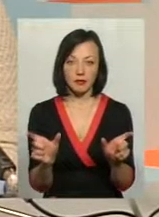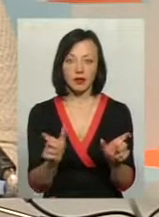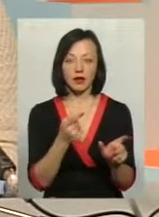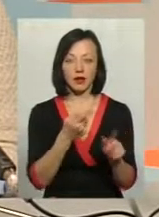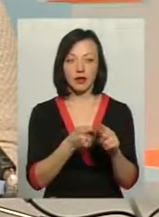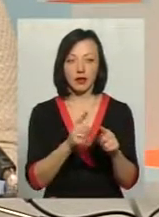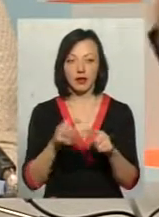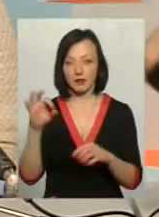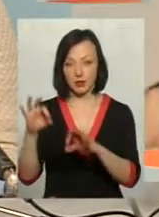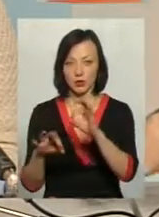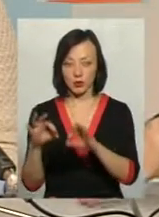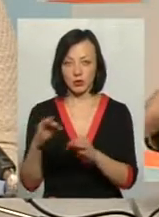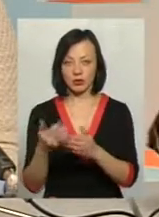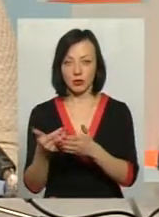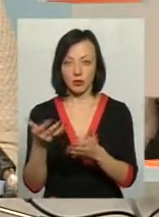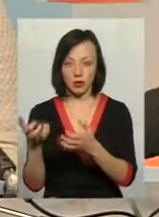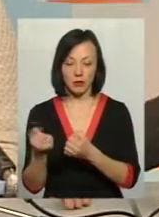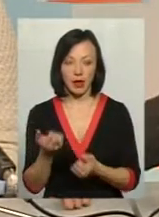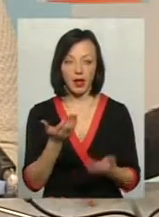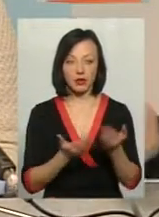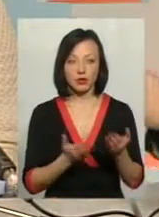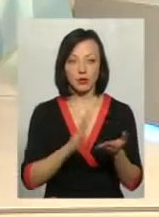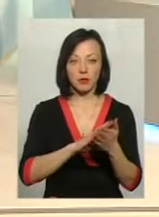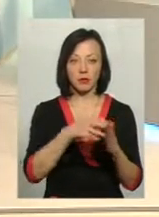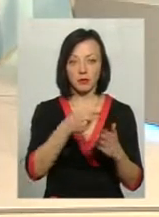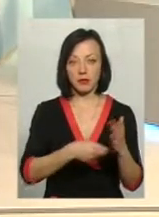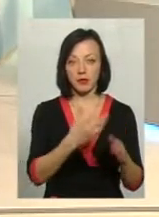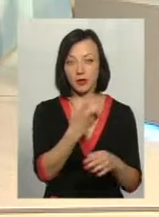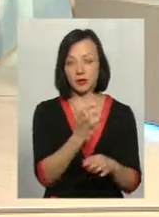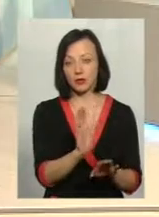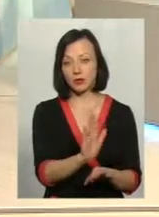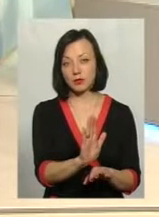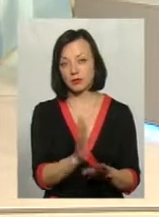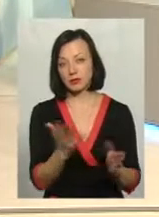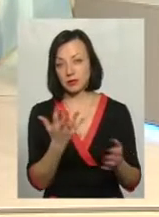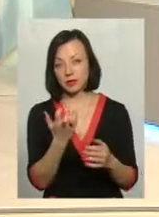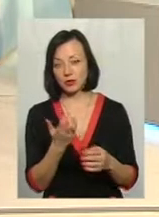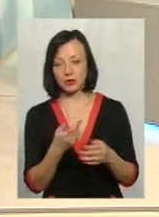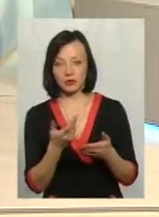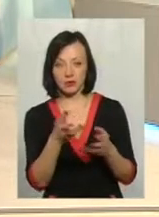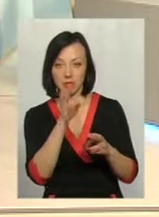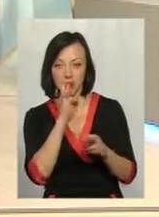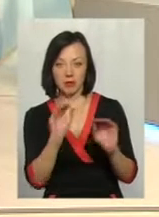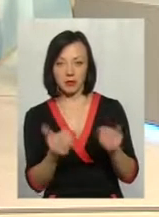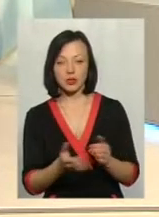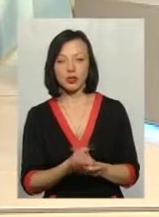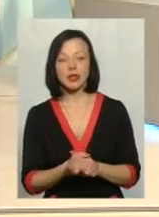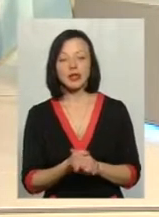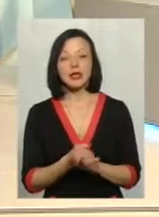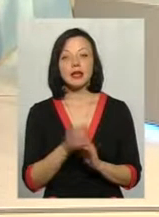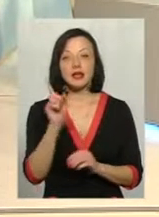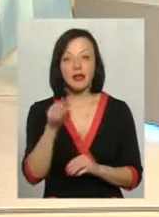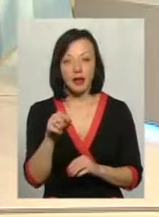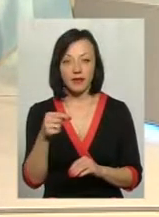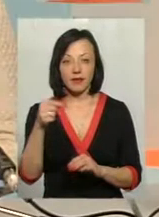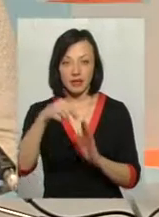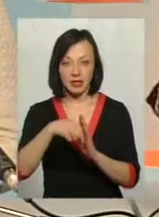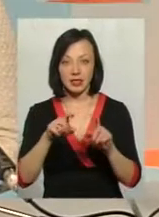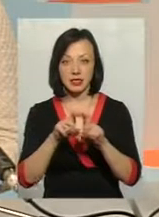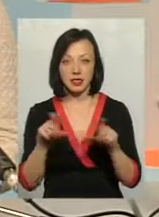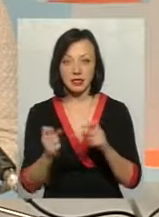з кількості контрактів він отримує. Якщо ти уклав 500, ну то вибач, ти уклав тоді 500 контрактів. Таким чином, навіть всередині його